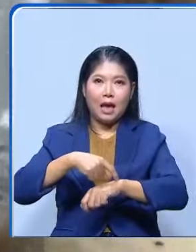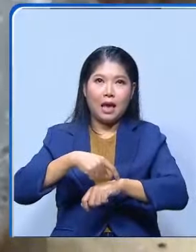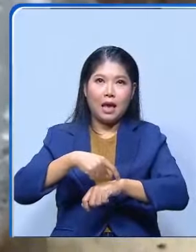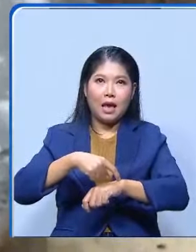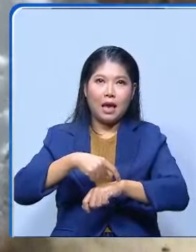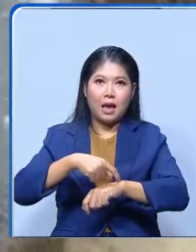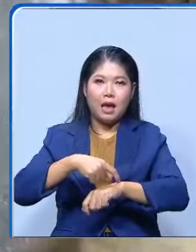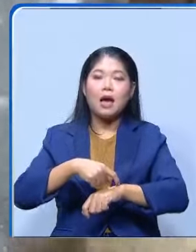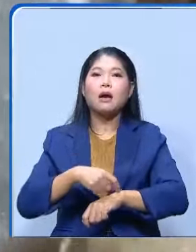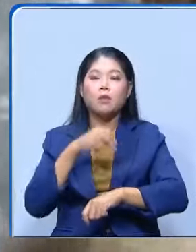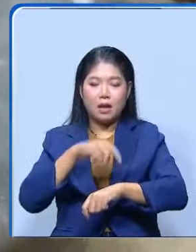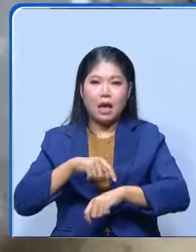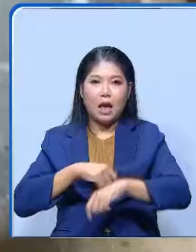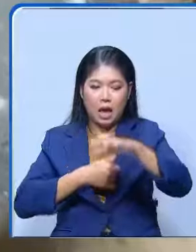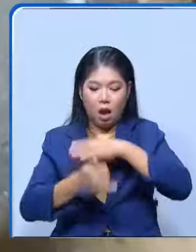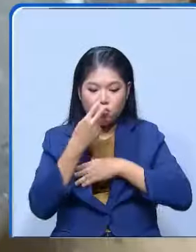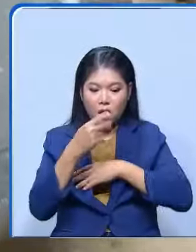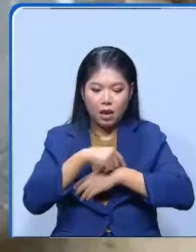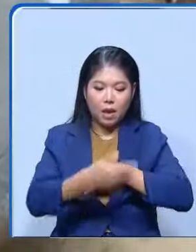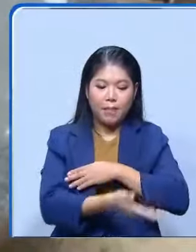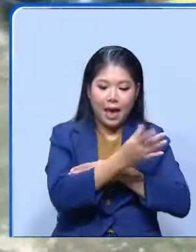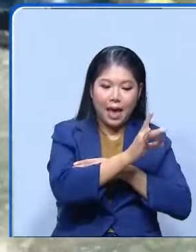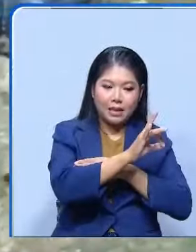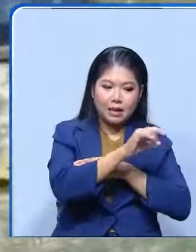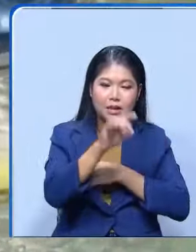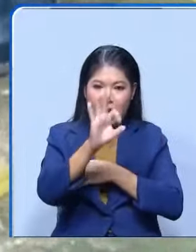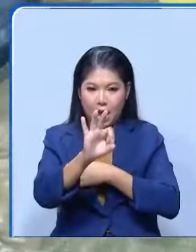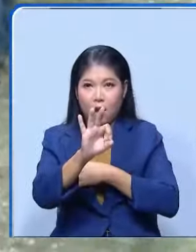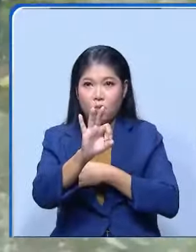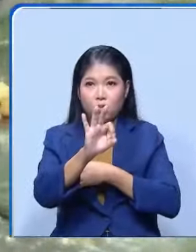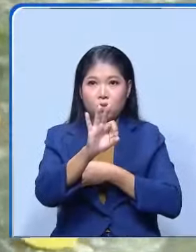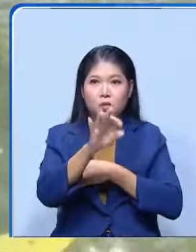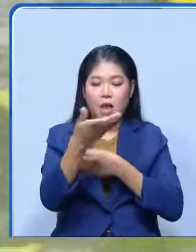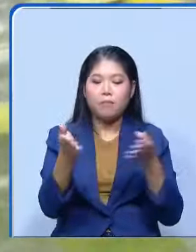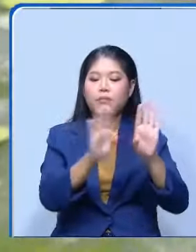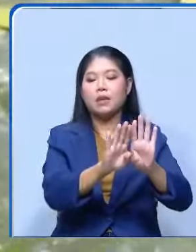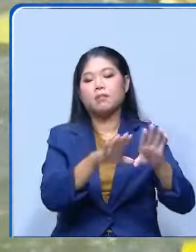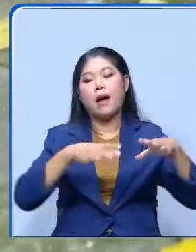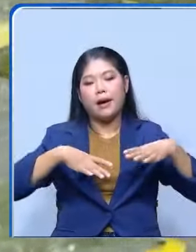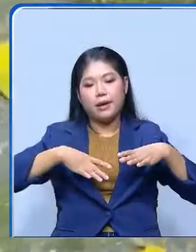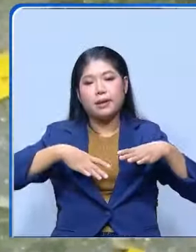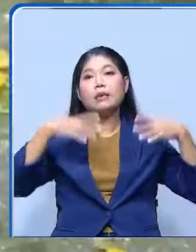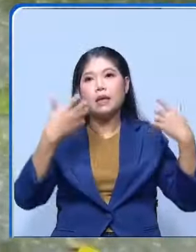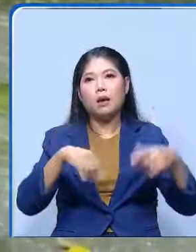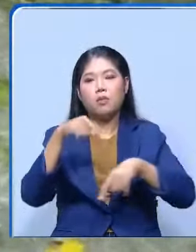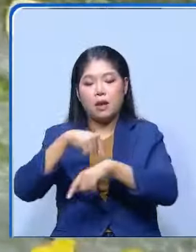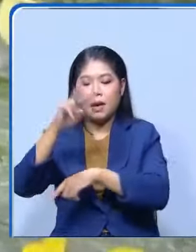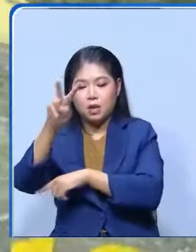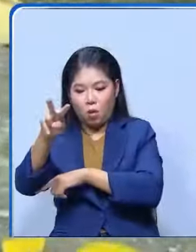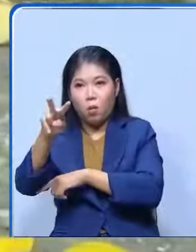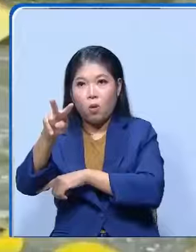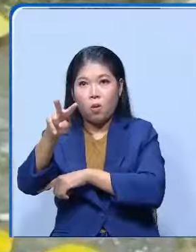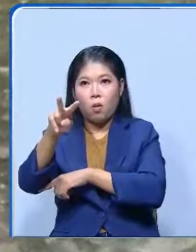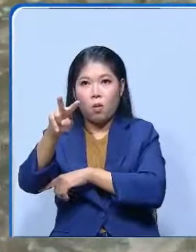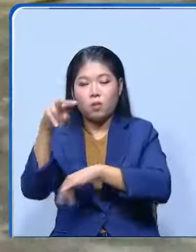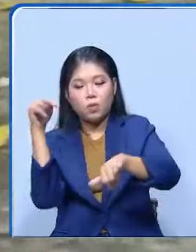เด้งแล้วนะคะช่วงตั้งแต่ 8:00 น. ถึง 9:00 น.แล้วก็หลังจากนั้นจะปิดให้น้องพักแล้วก็ช่วง 14:00 ก็กลับมาชมความน่